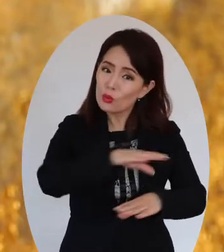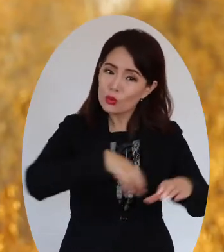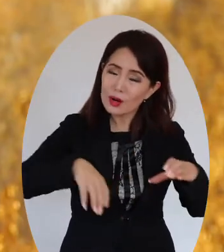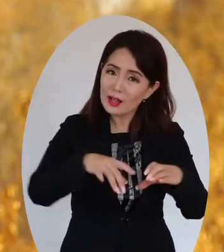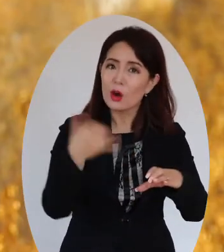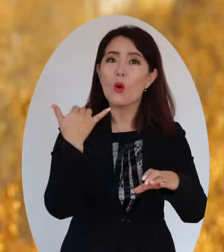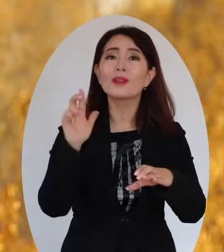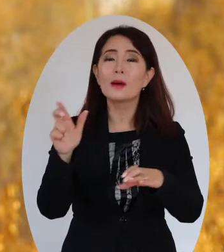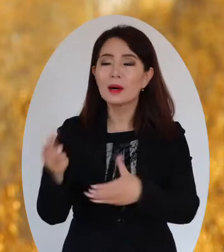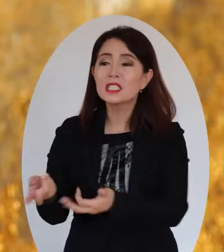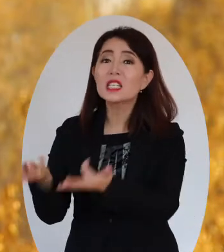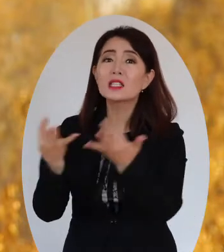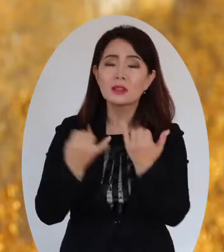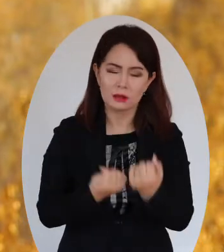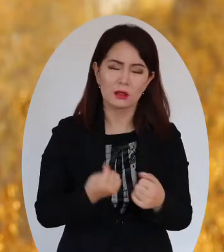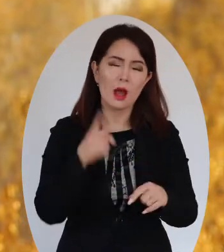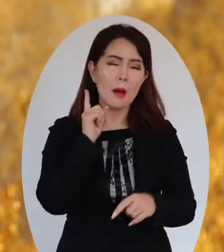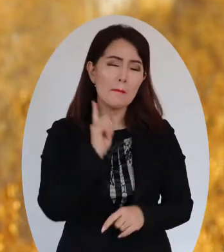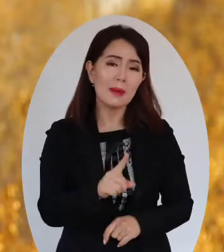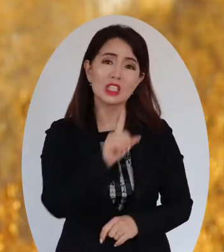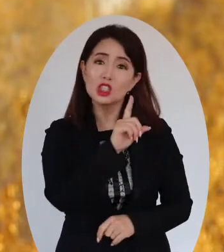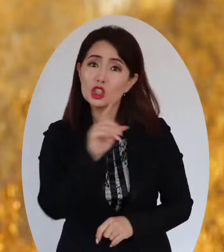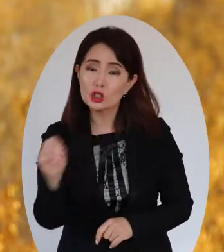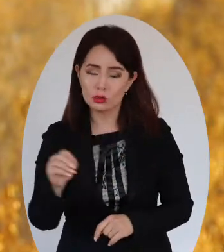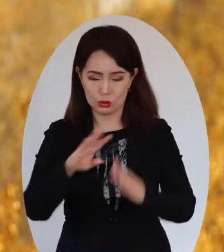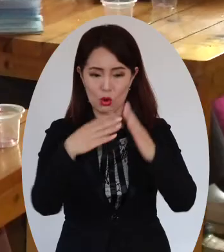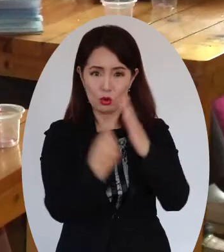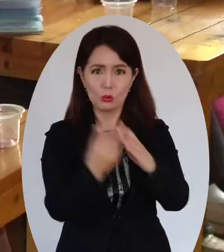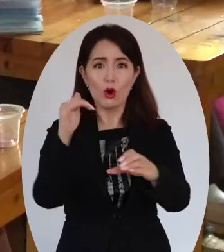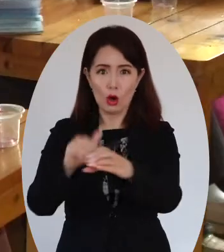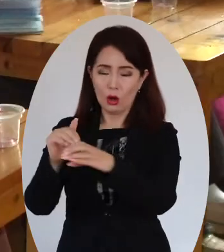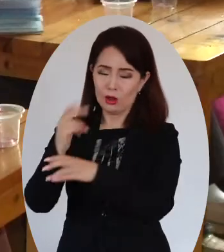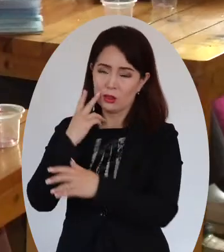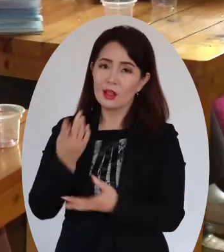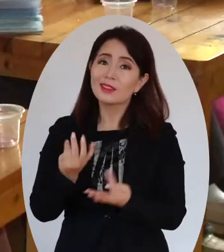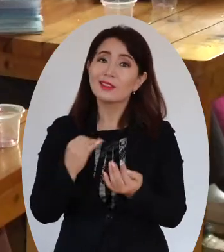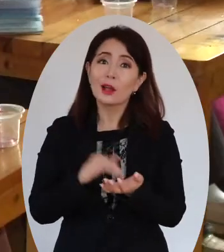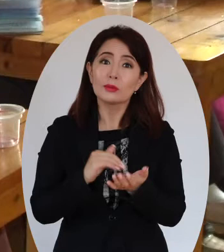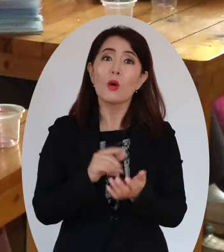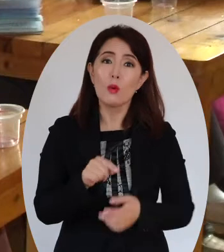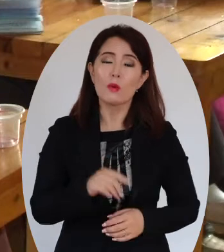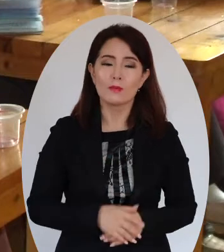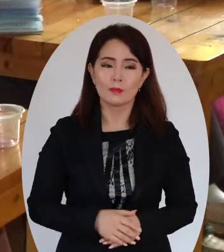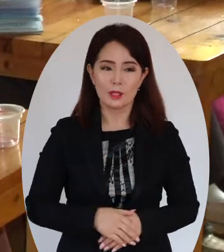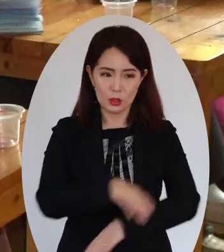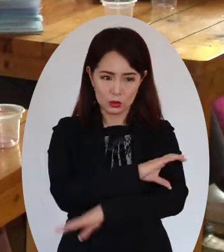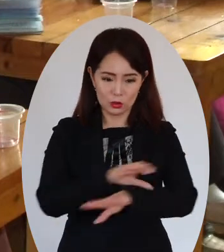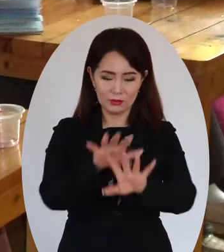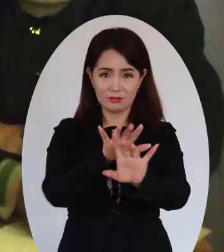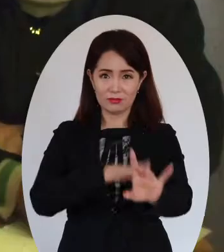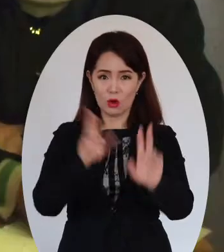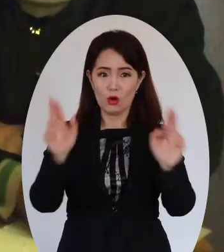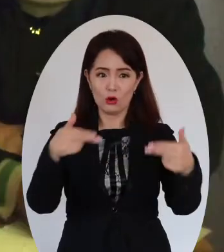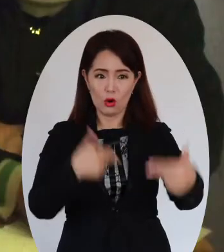хэмжээнд давхарцсан тоогоороо бол 1164 хамруулсан байдгийг. Энэ заал маань бол сургалт явуулдаг танхим маань байж